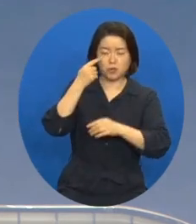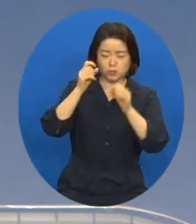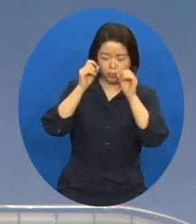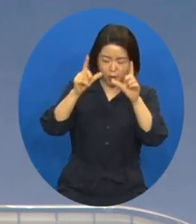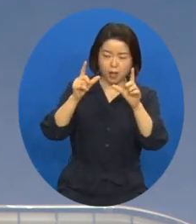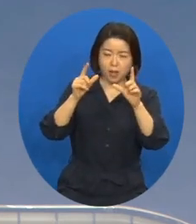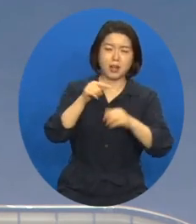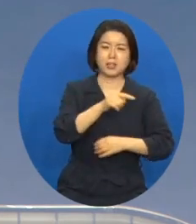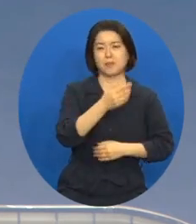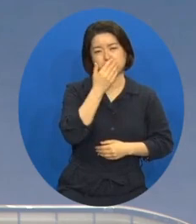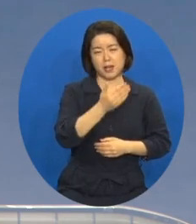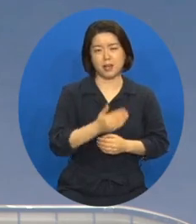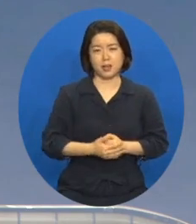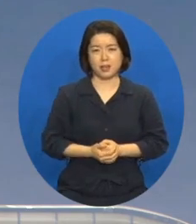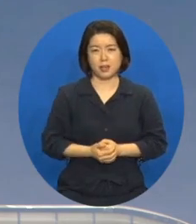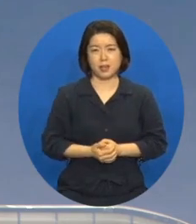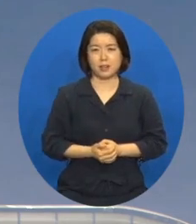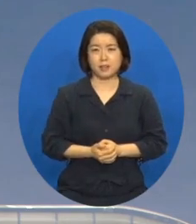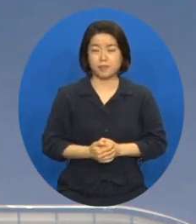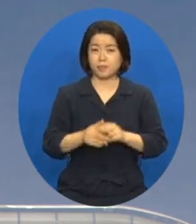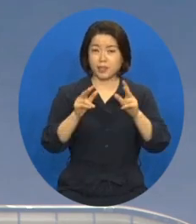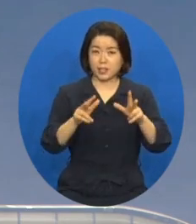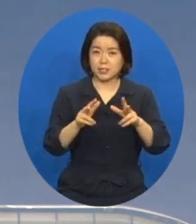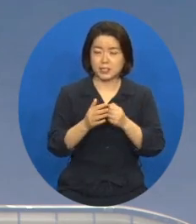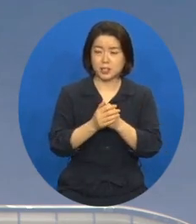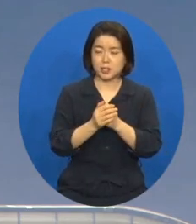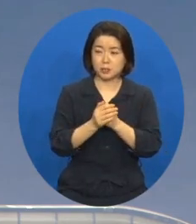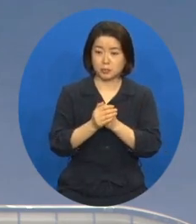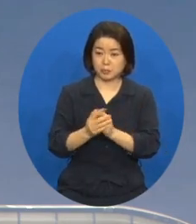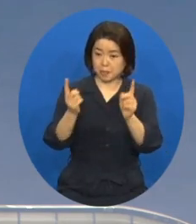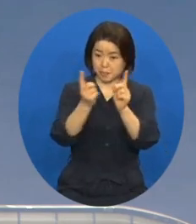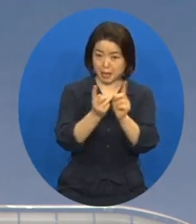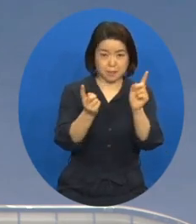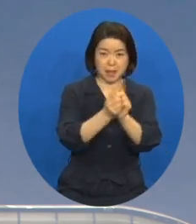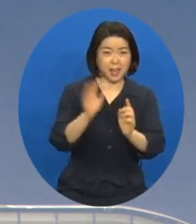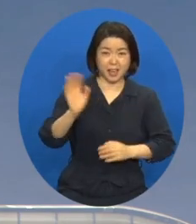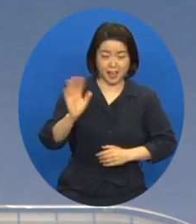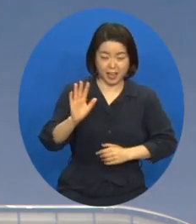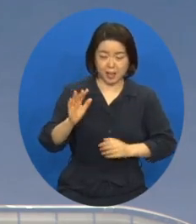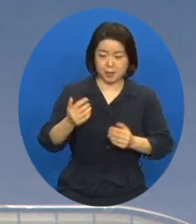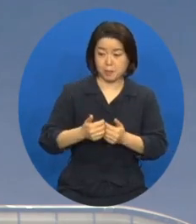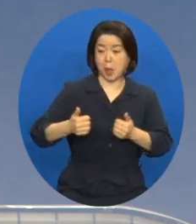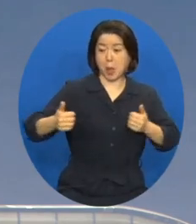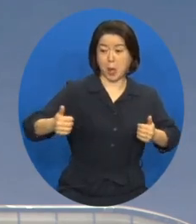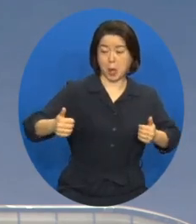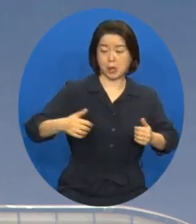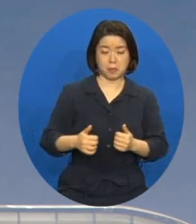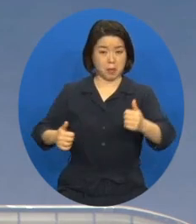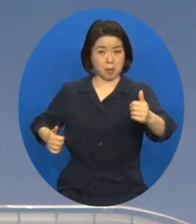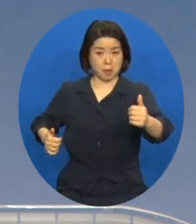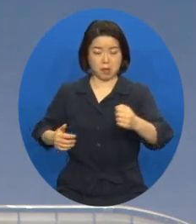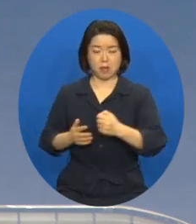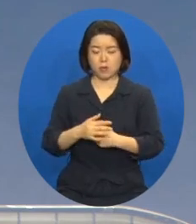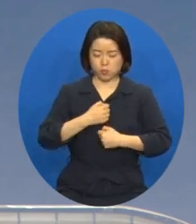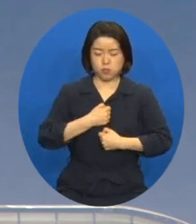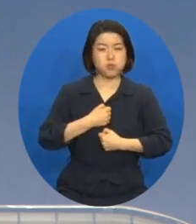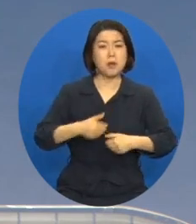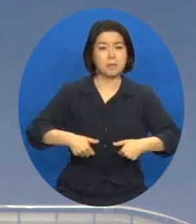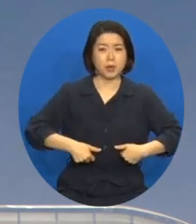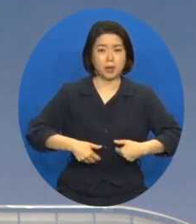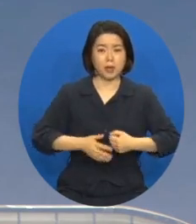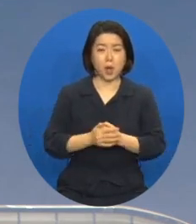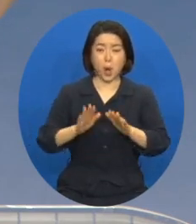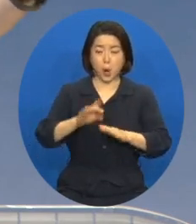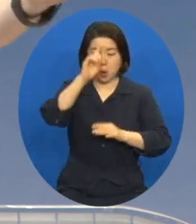그렇게 살 수 있는 거예요. 지금은 비대면 시대입니다. 사람과 사람과의 만남을 조심하라.